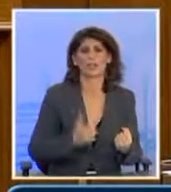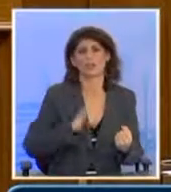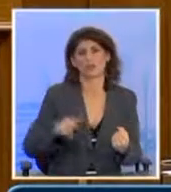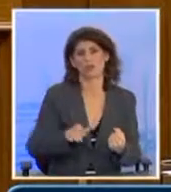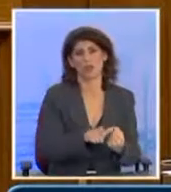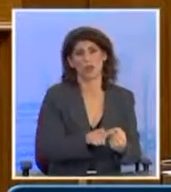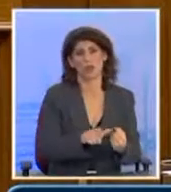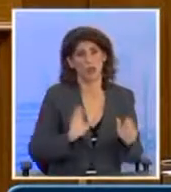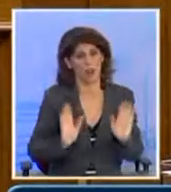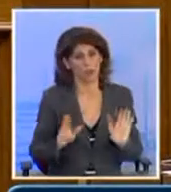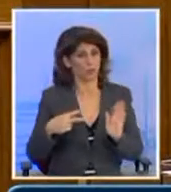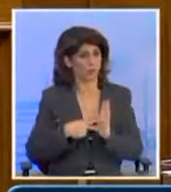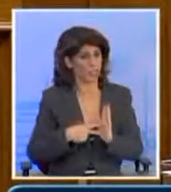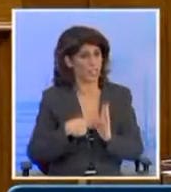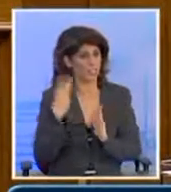πολιτών. Όμως,